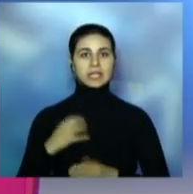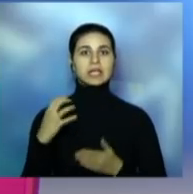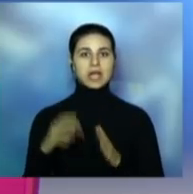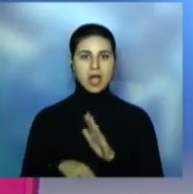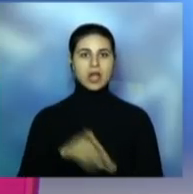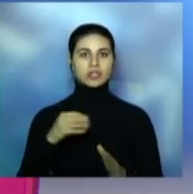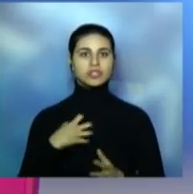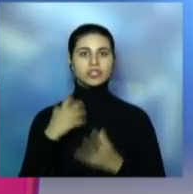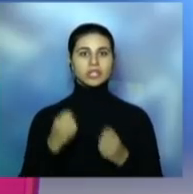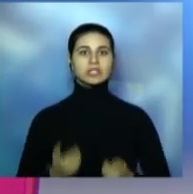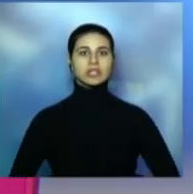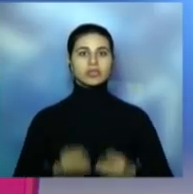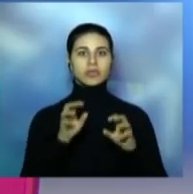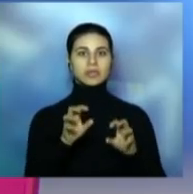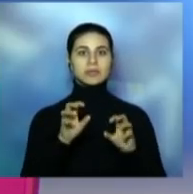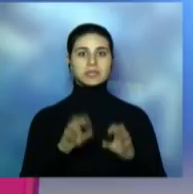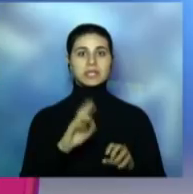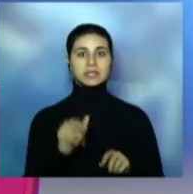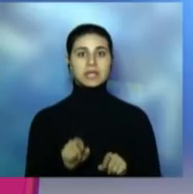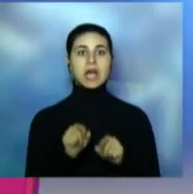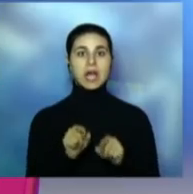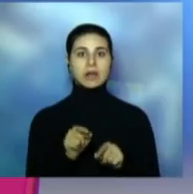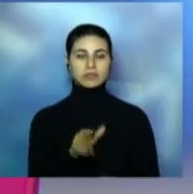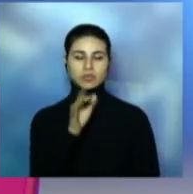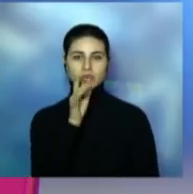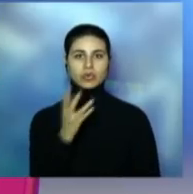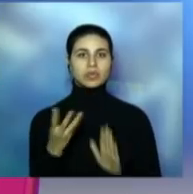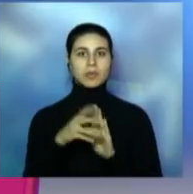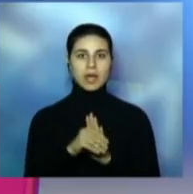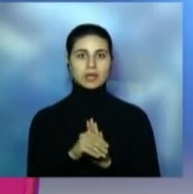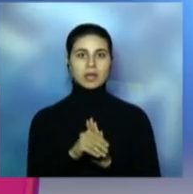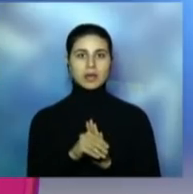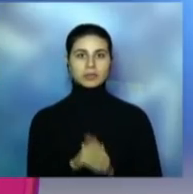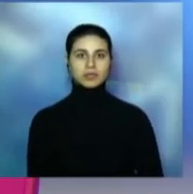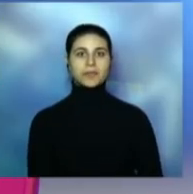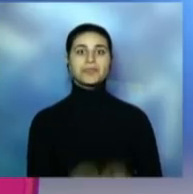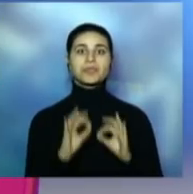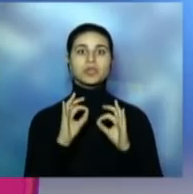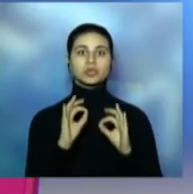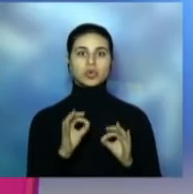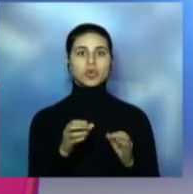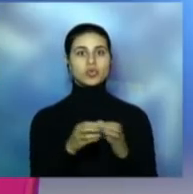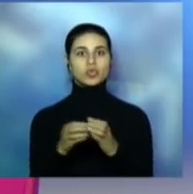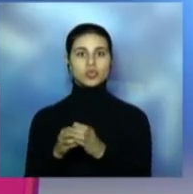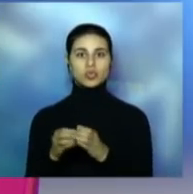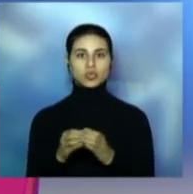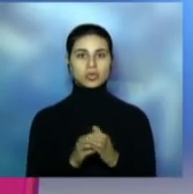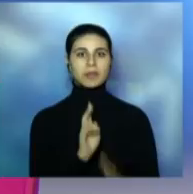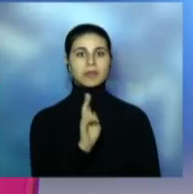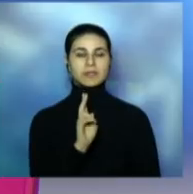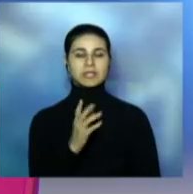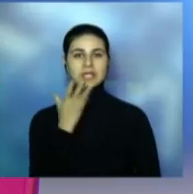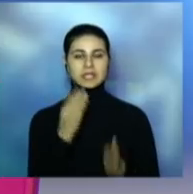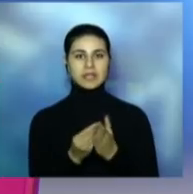ჯანსაღი ცხოვრების წესი და ამ რუბრიკის ფარგლებში სწორედ გუნდები, რომლებიც პირადი